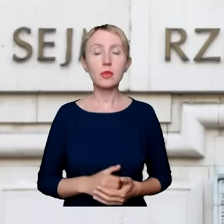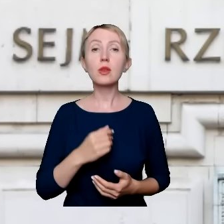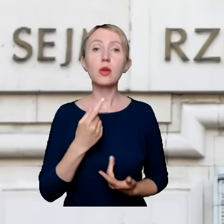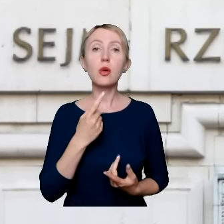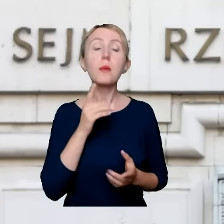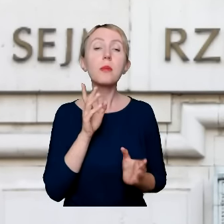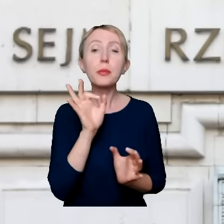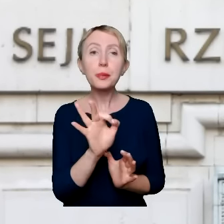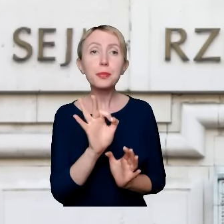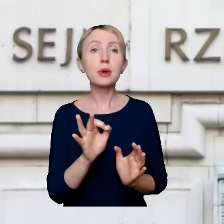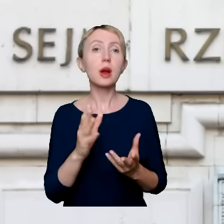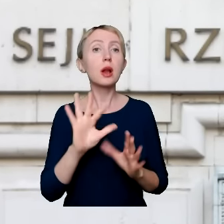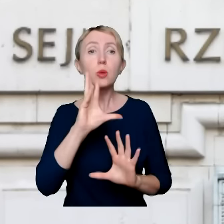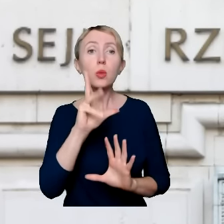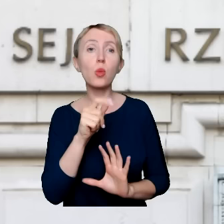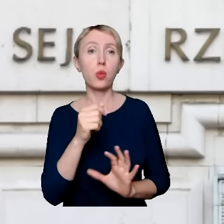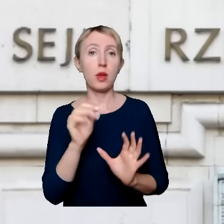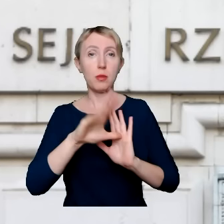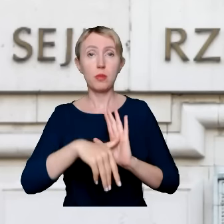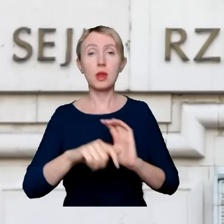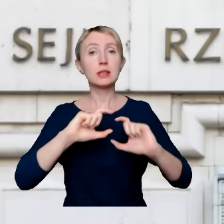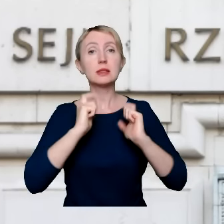miejscowości przyjechali ludzie z całej Polski,